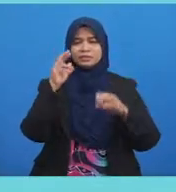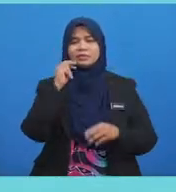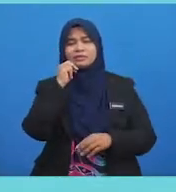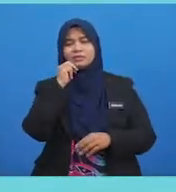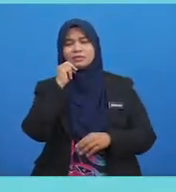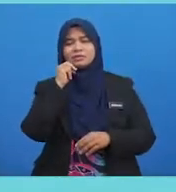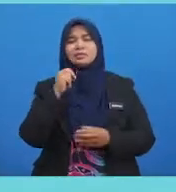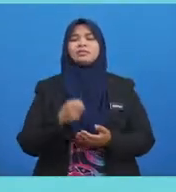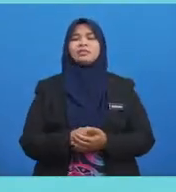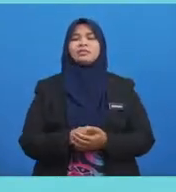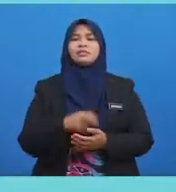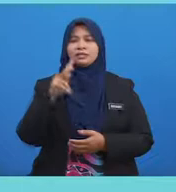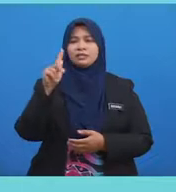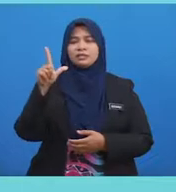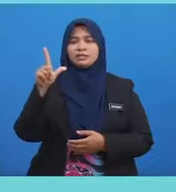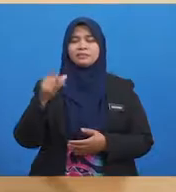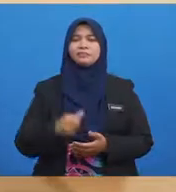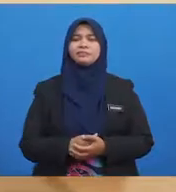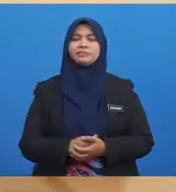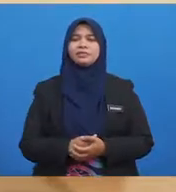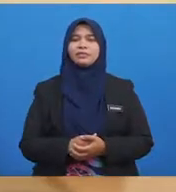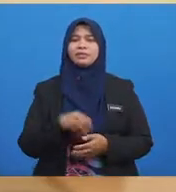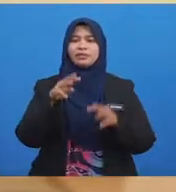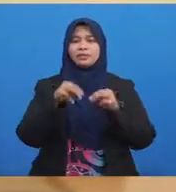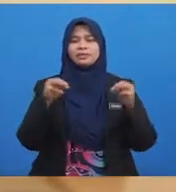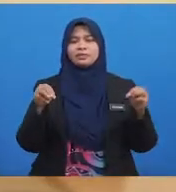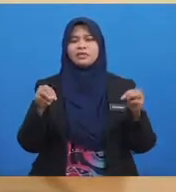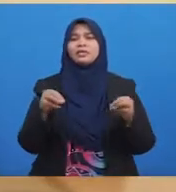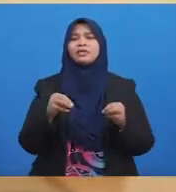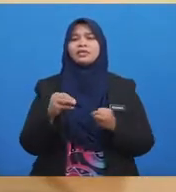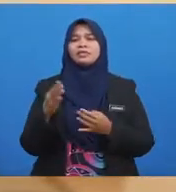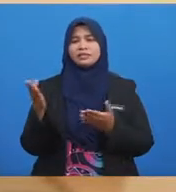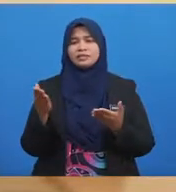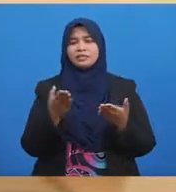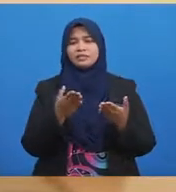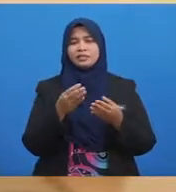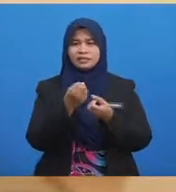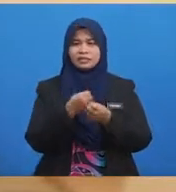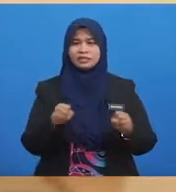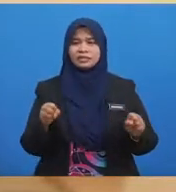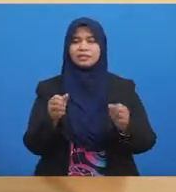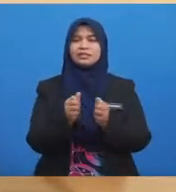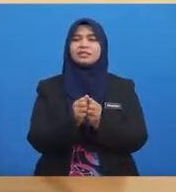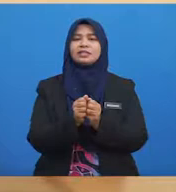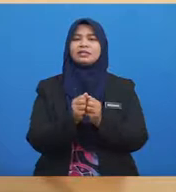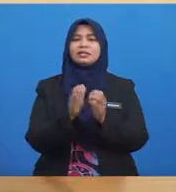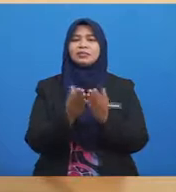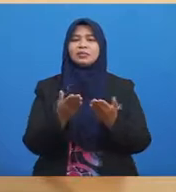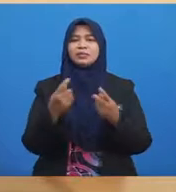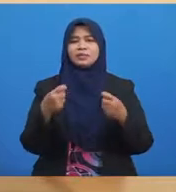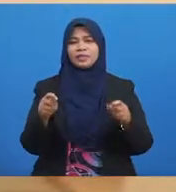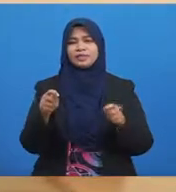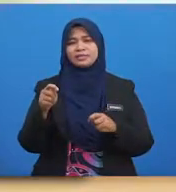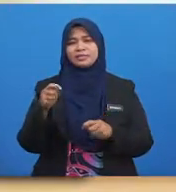Taman Tun Dr. Ismail, Kuala Lumpur. Murid-murid, sila bersedia dengan buku teks sejarah, buku catatan